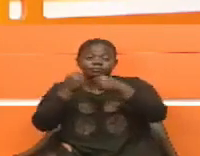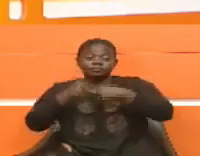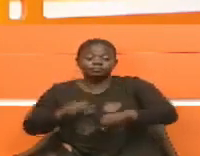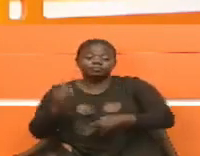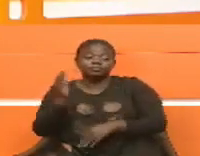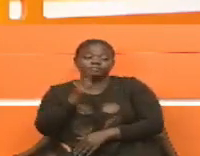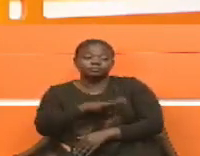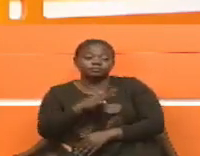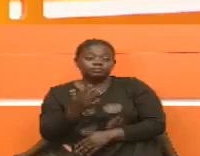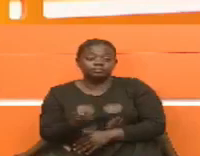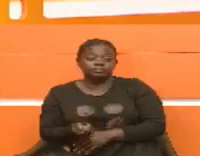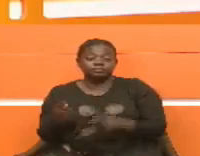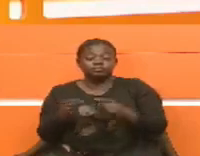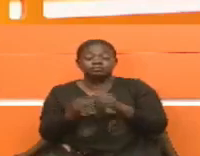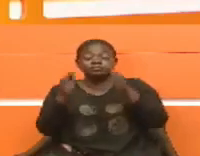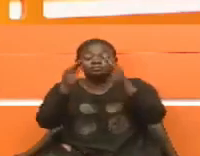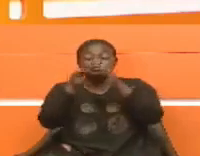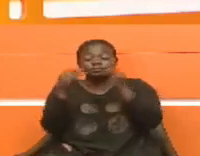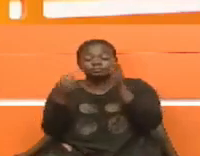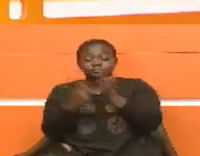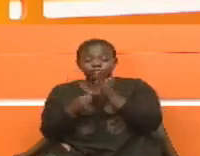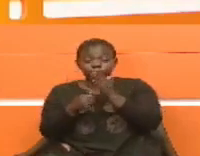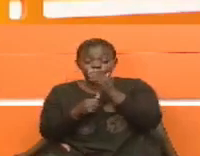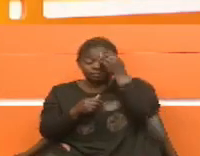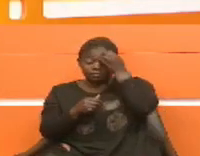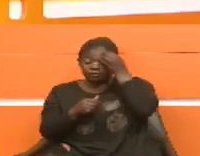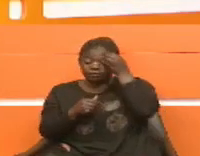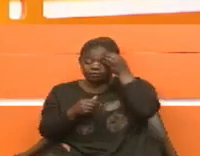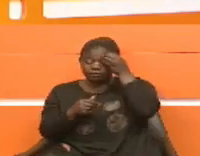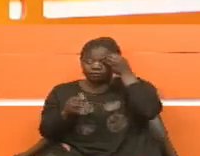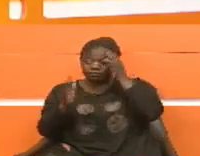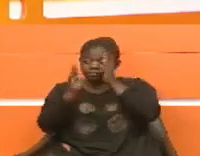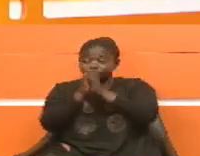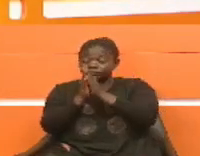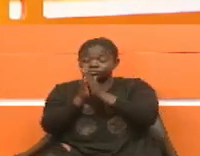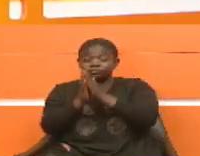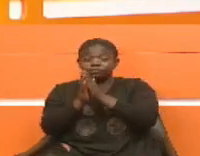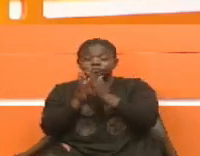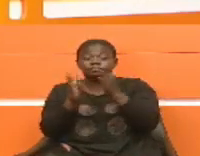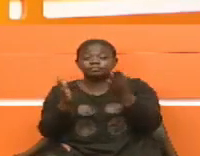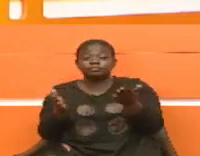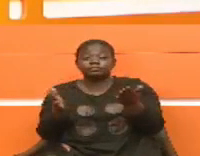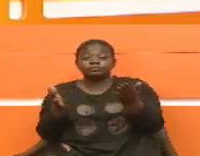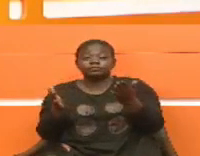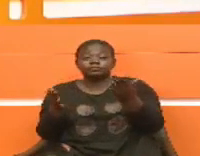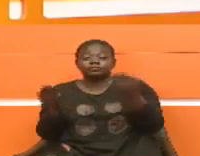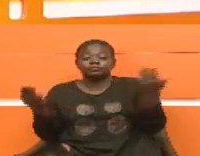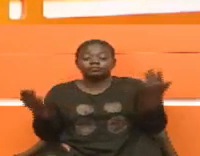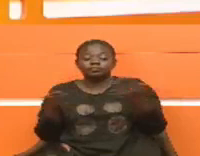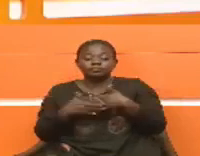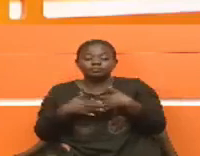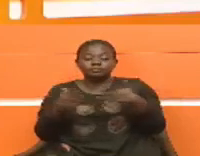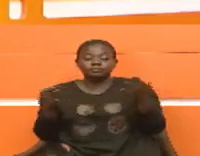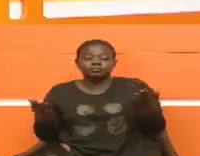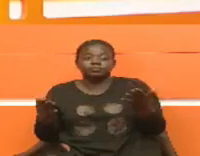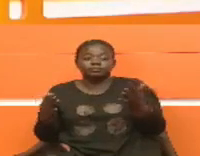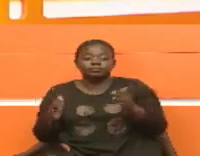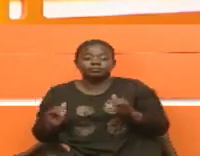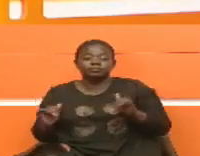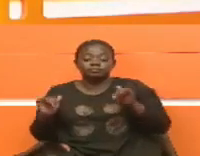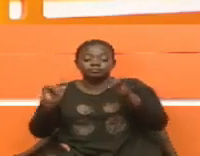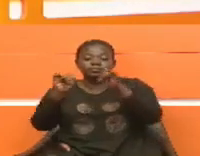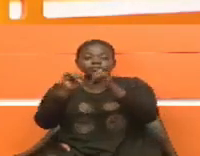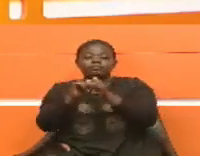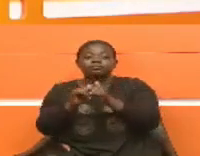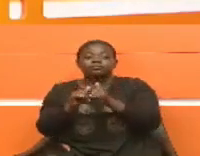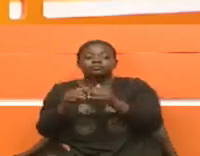ebyekko omulina obutabanguko mu maka abadde mu kusinza kwa sabbiiti mwaguliddewo camp meeting